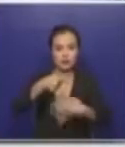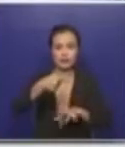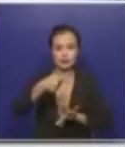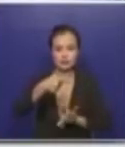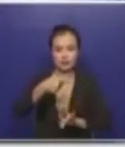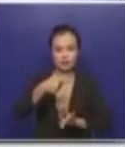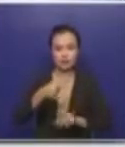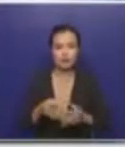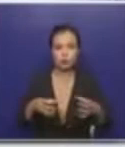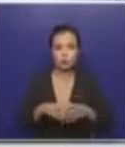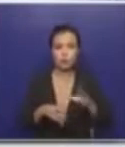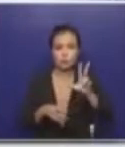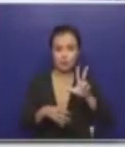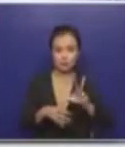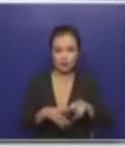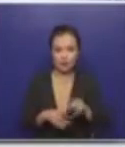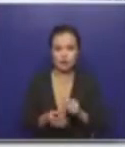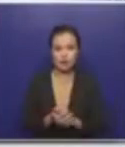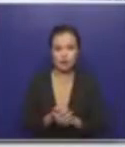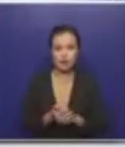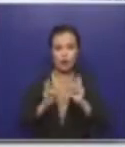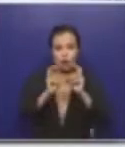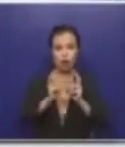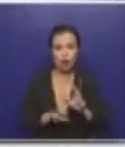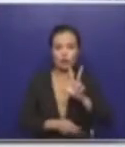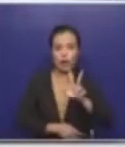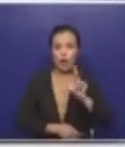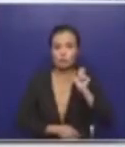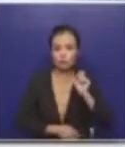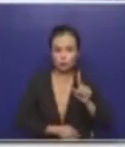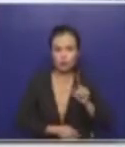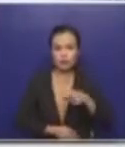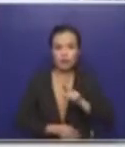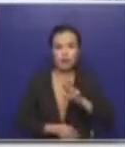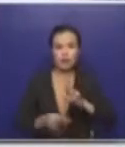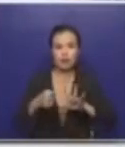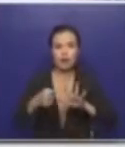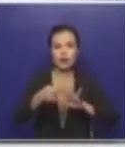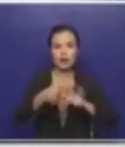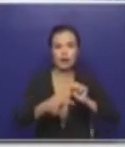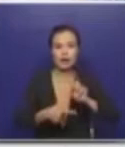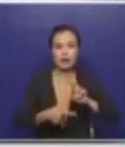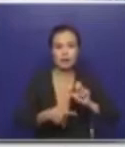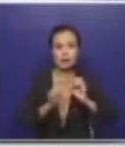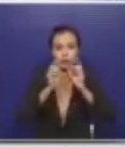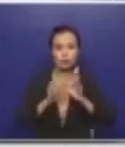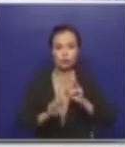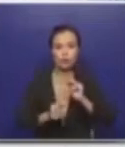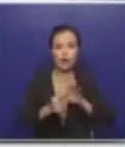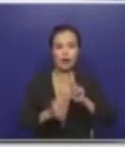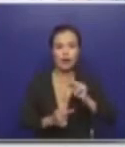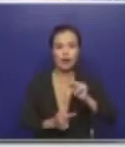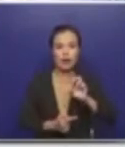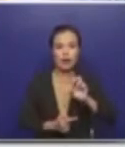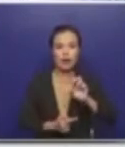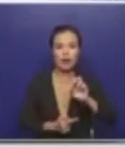าะของพรรคเพื่อไทยมี3ยัตติด่วนนะครับของท่านประเสริฐจันทละลุงทองของครูมานิตและของท่านคมเดช